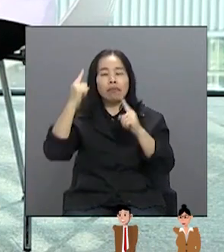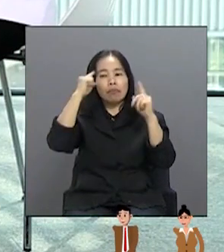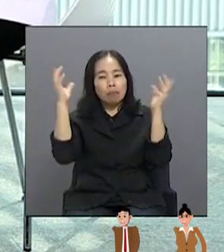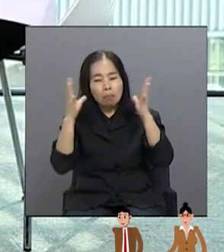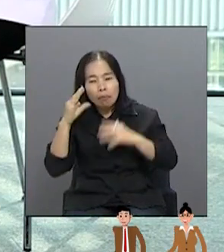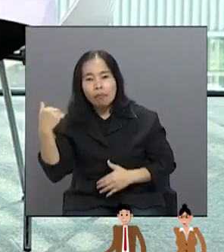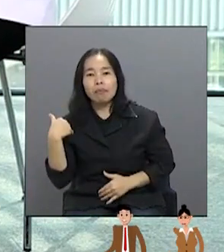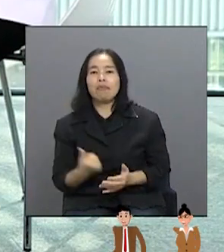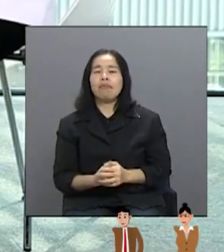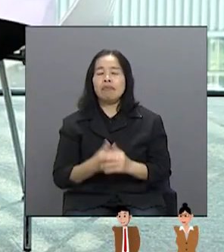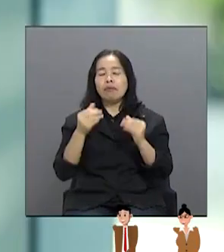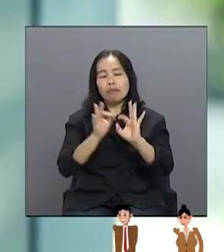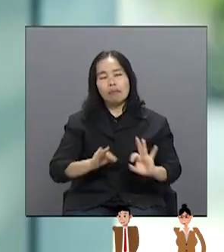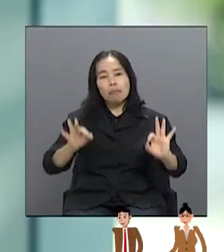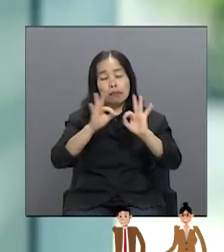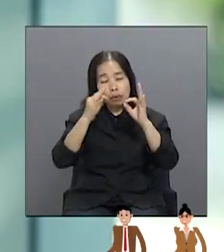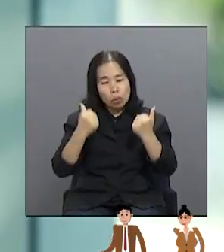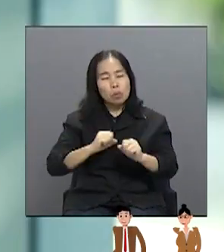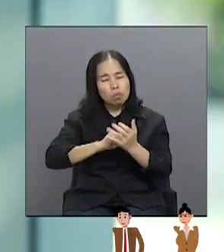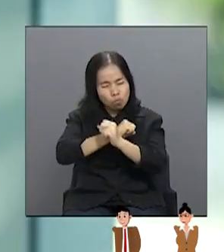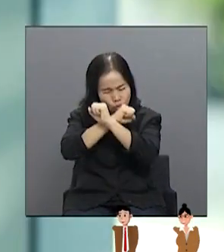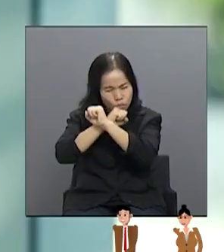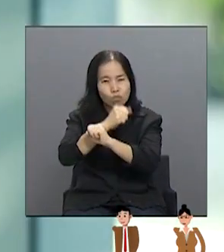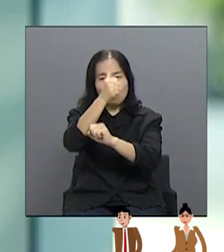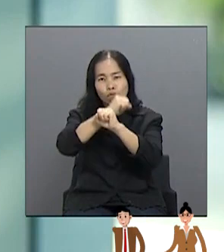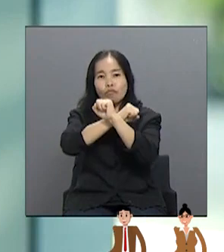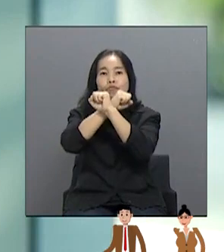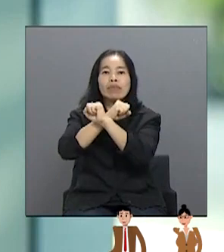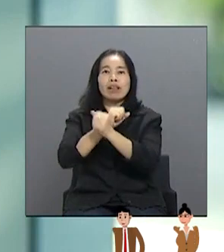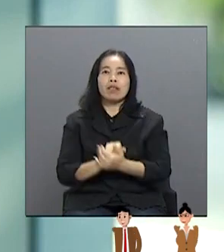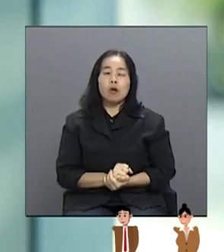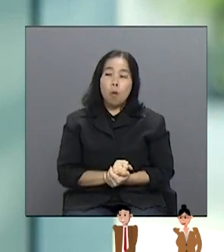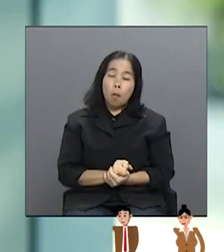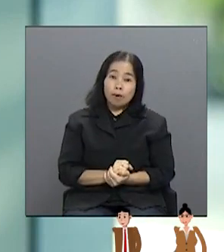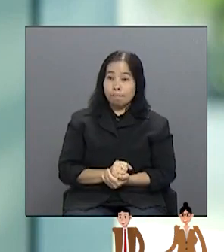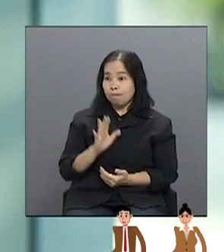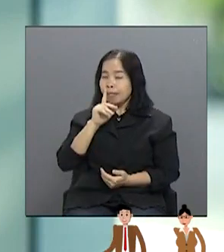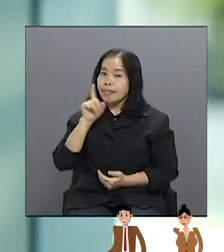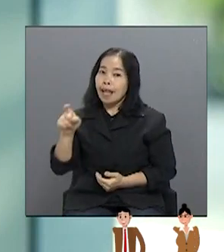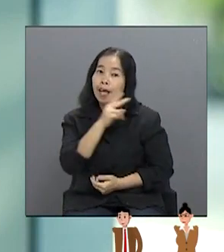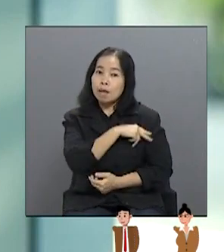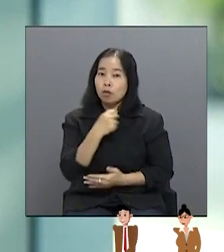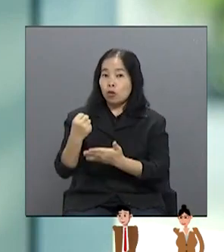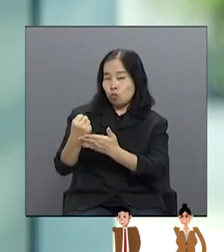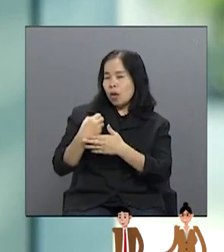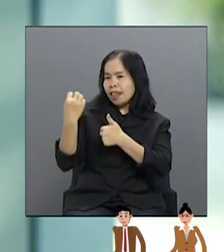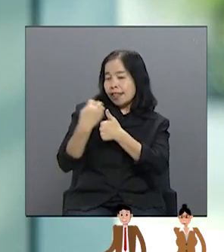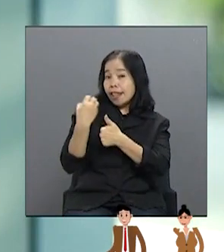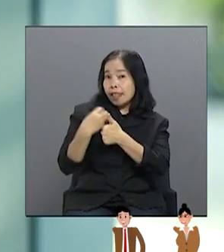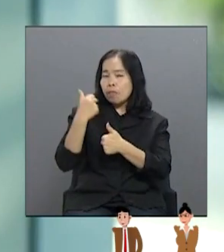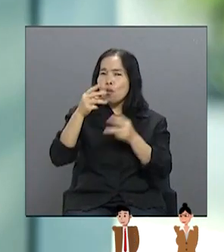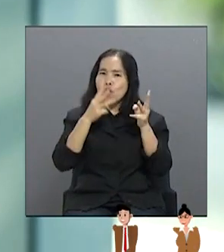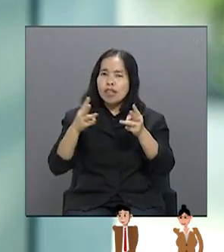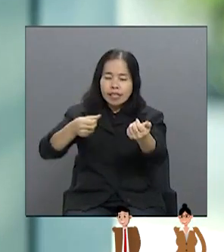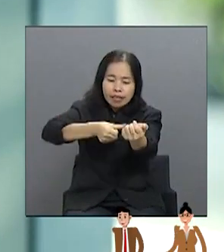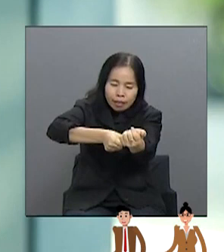จะป้องกันตัวเองไว้ดีกว่า ค่ะวันนี้เนี่ยเดี๋ยวจะมาให้คุณเพ็ญพิชากรเนาะลองสาธิตนะวิธีการกดในจุด